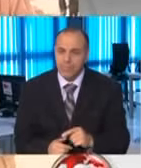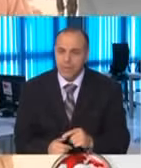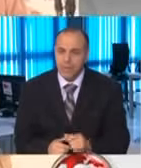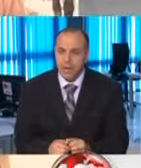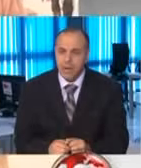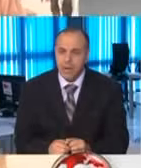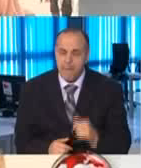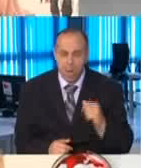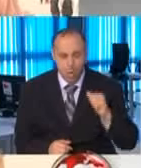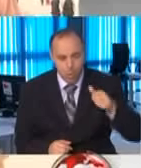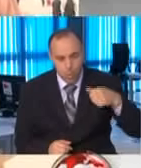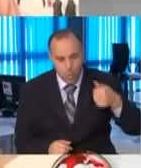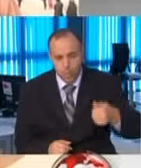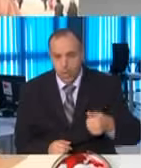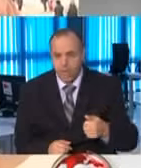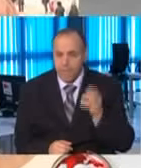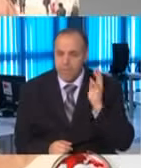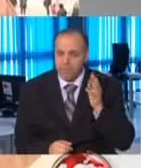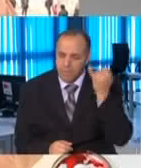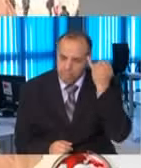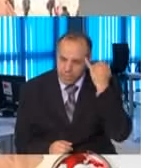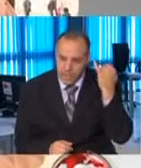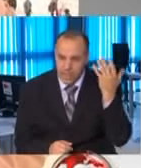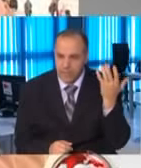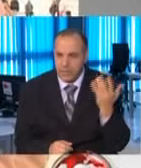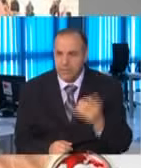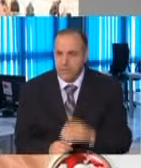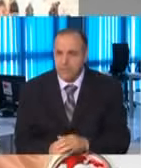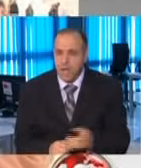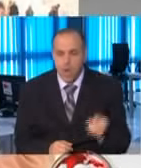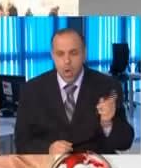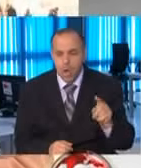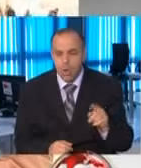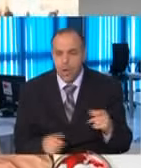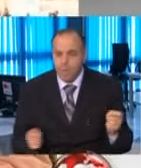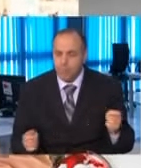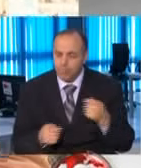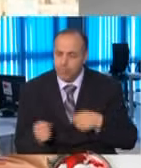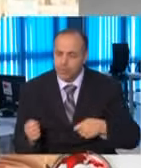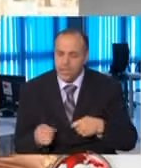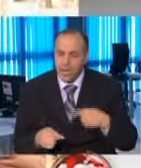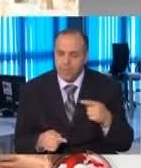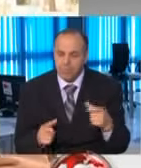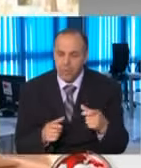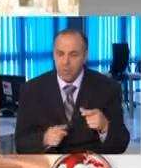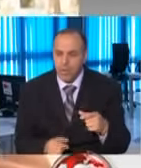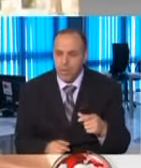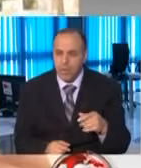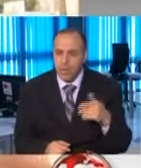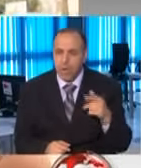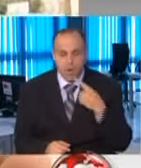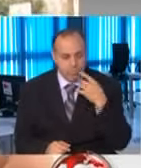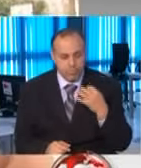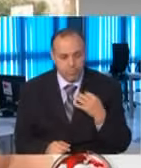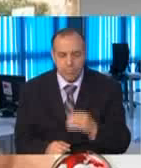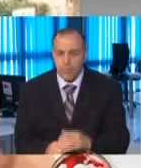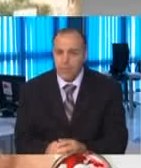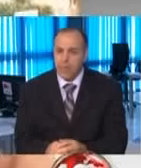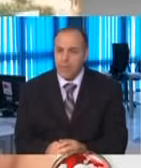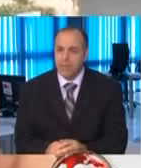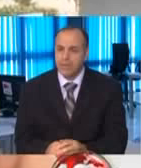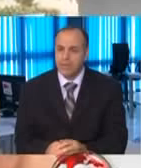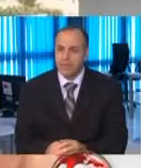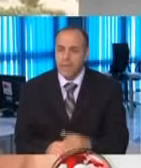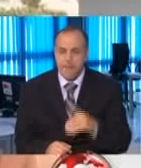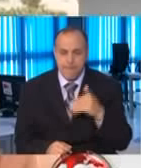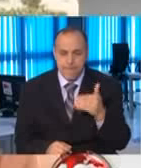وبعد الغد أيضا هناك ندوات فكرية وأيضا فرق موسيقية إلى ملتزمة،